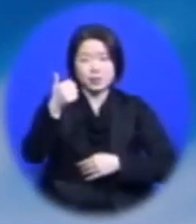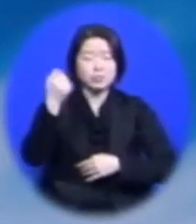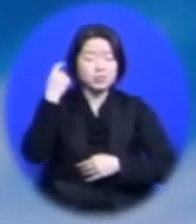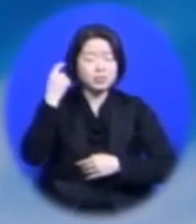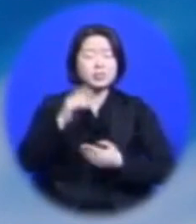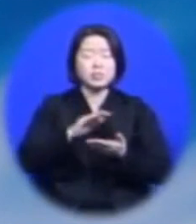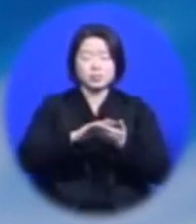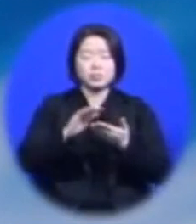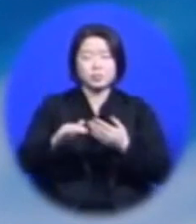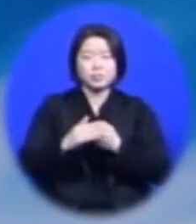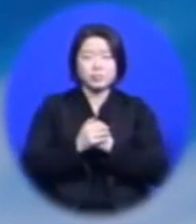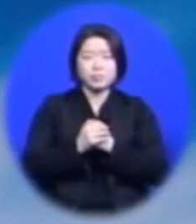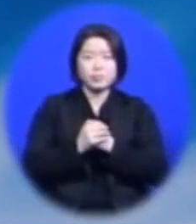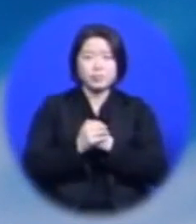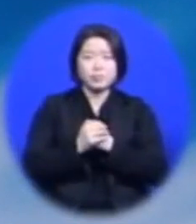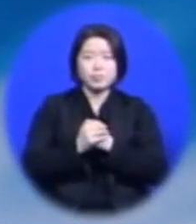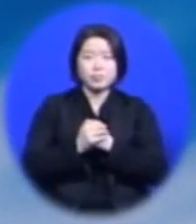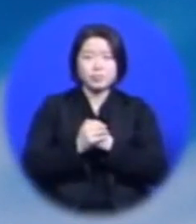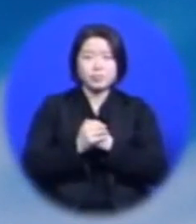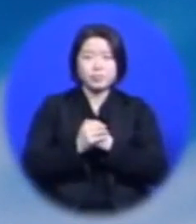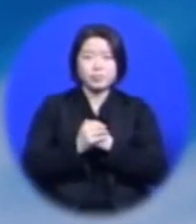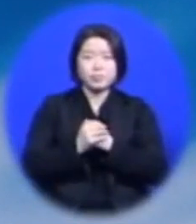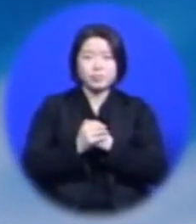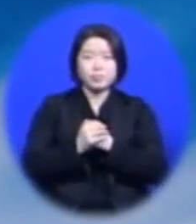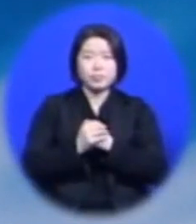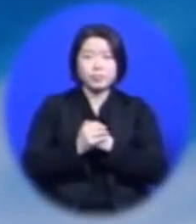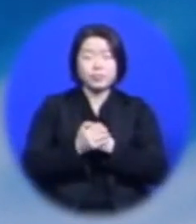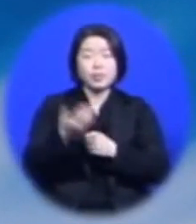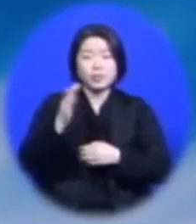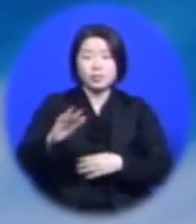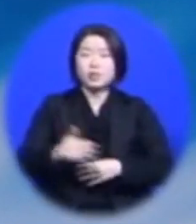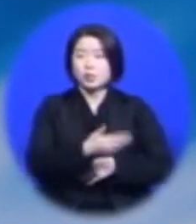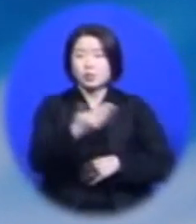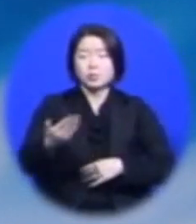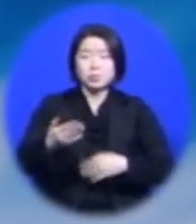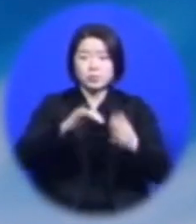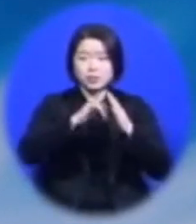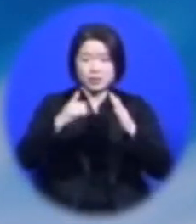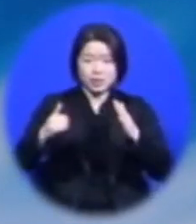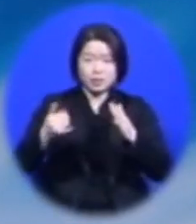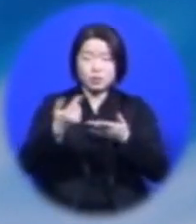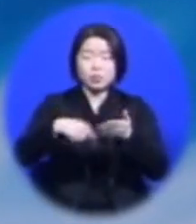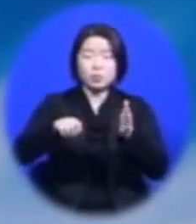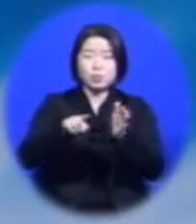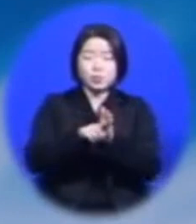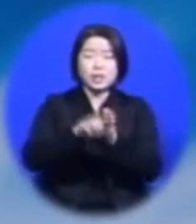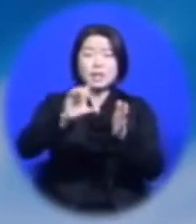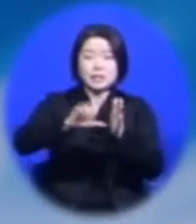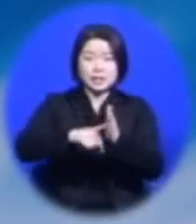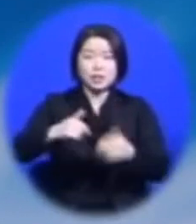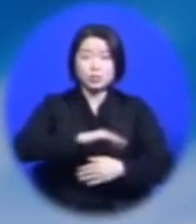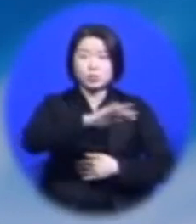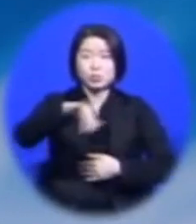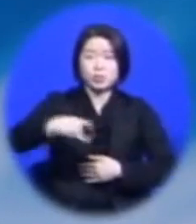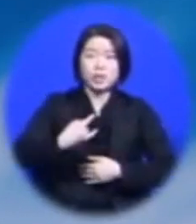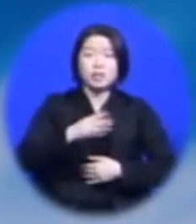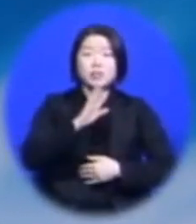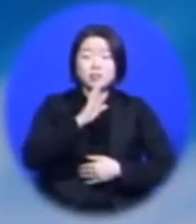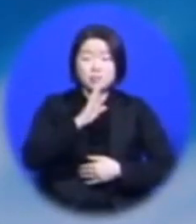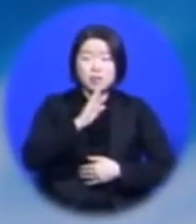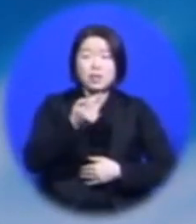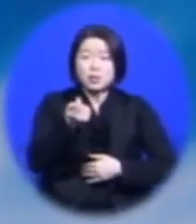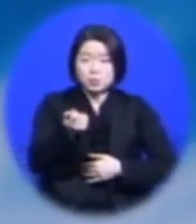그런데 여러분, 가족 가족을 위한 시간도 우리에게는 정말 적지만